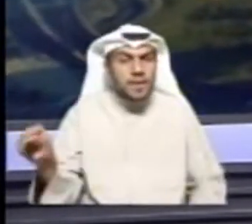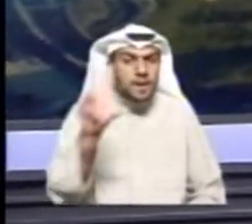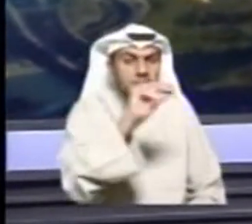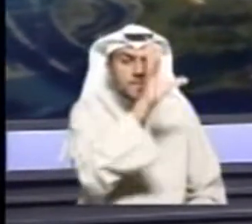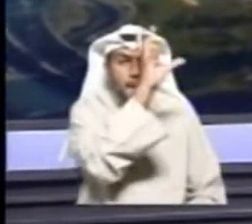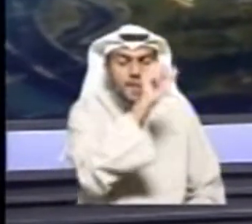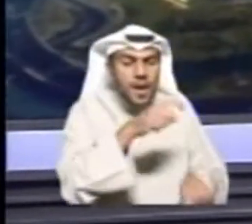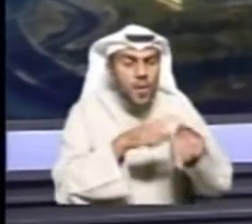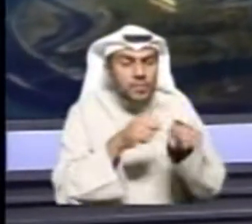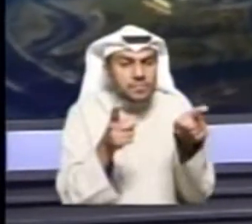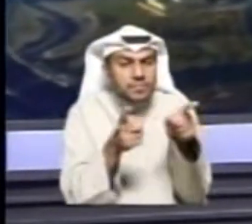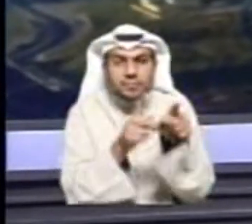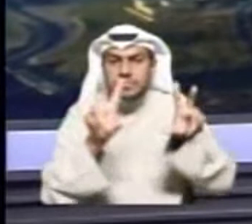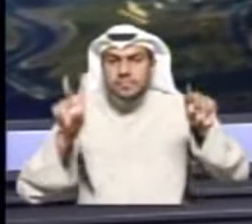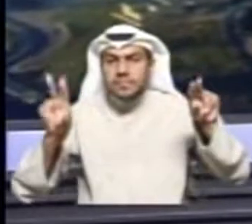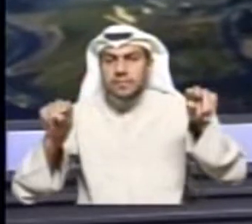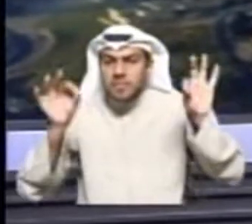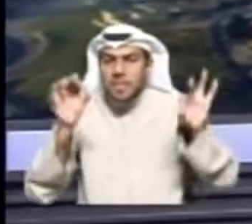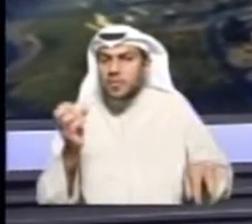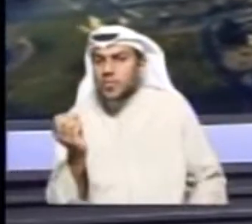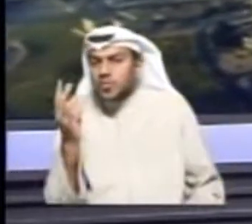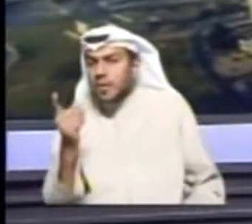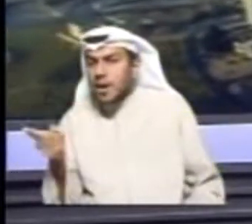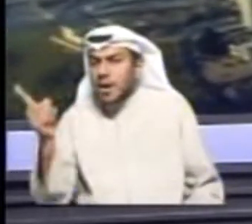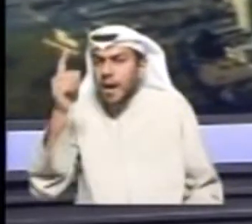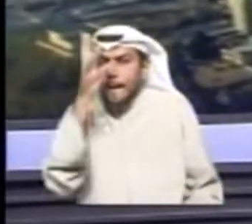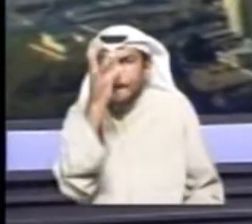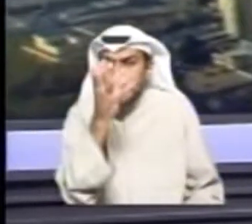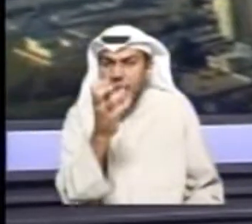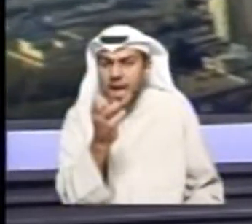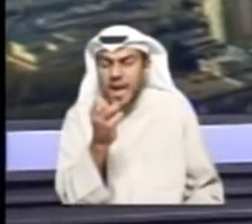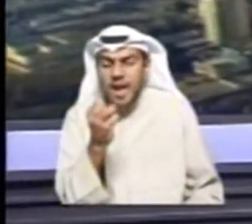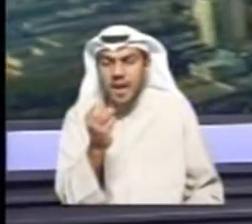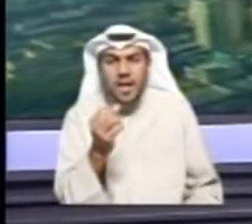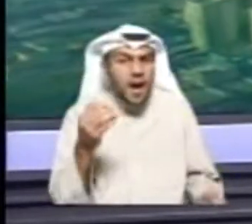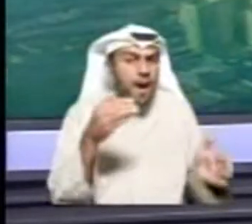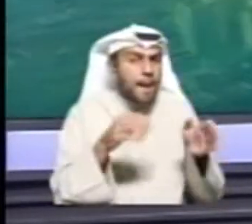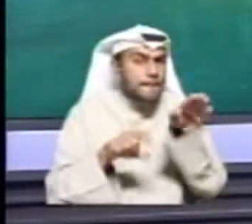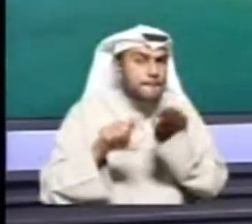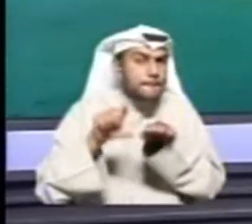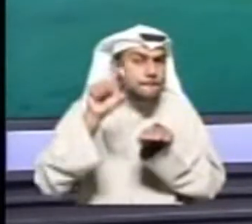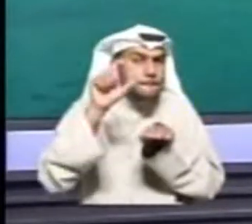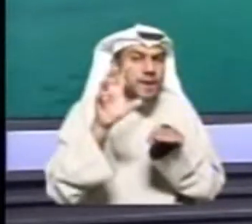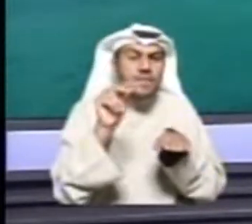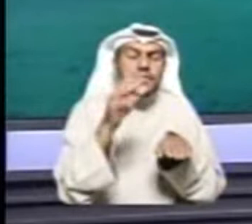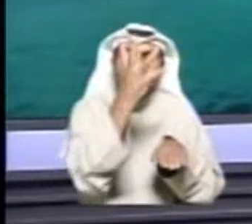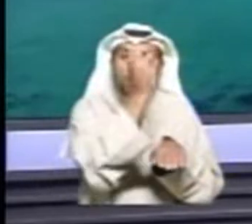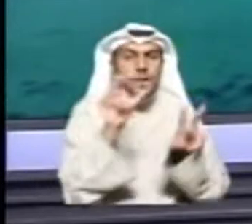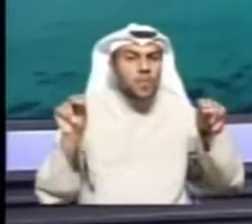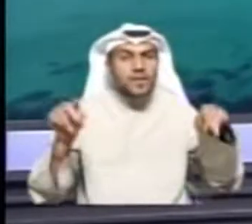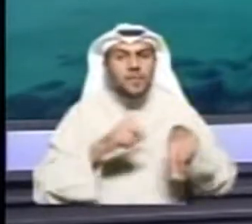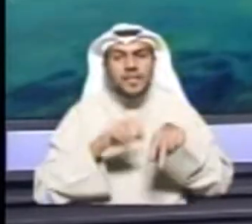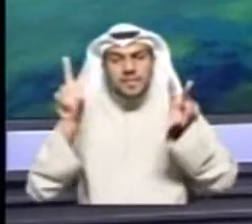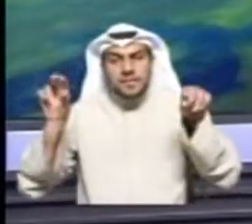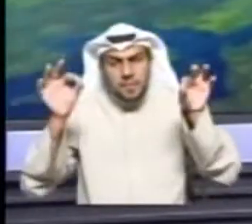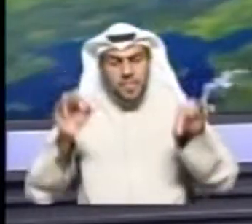الخمسة المقبلة: باكر راح يكون الهواء جنوبي شرقي إلى متقلب الاتجاه خفيف إلى معتدل السرعة، تصل سرعته ما بين 15 إلى